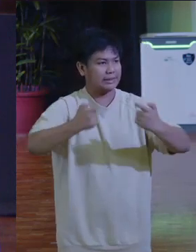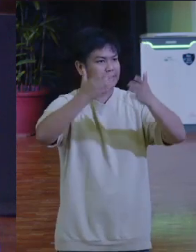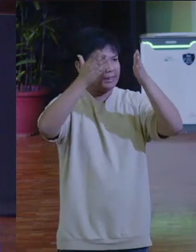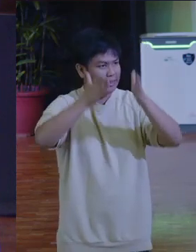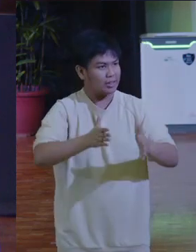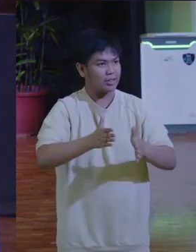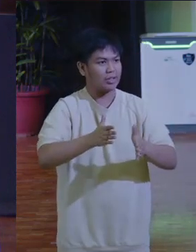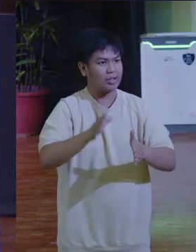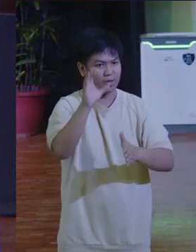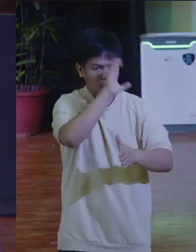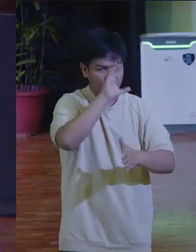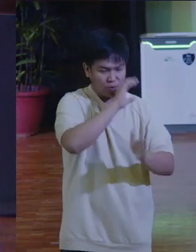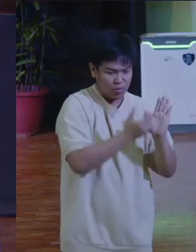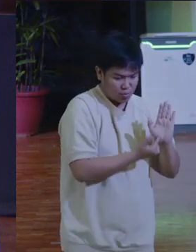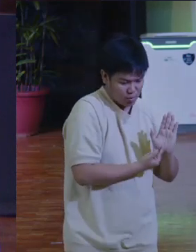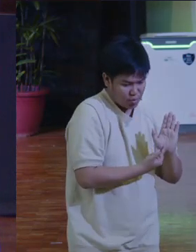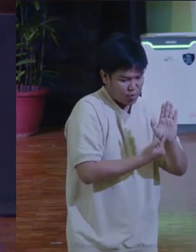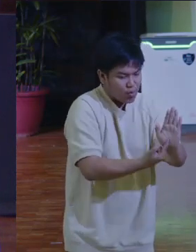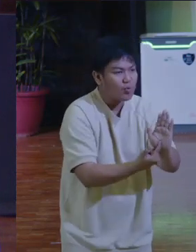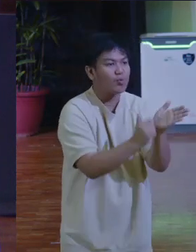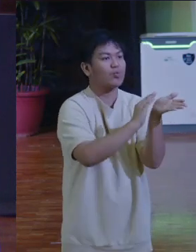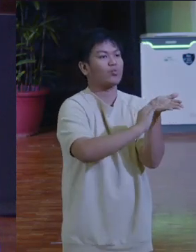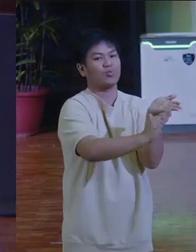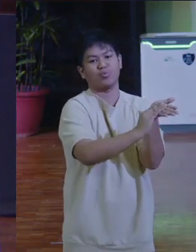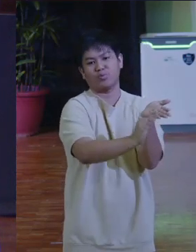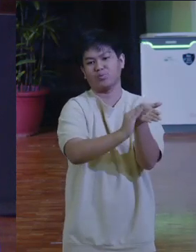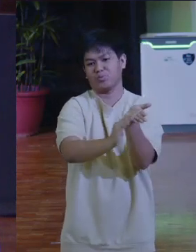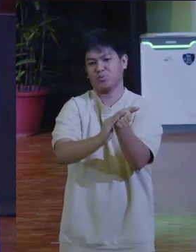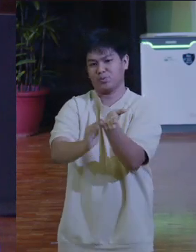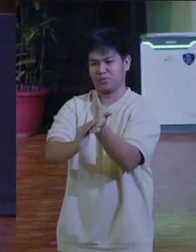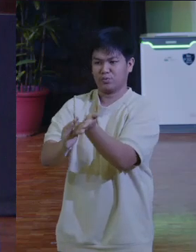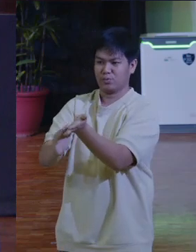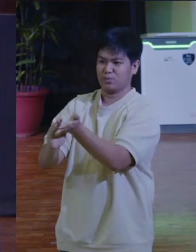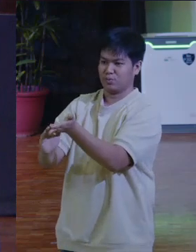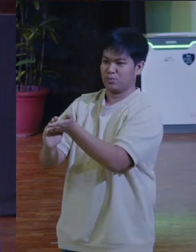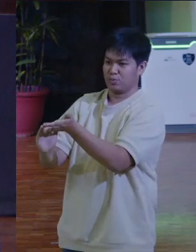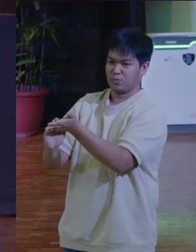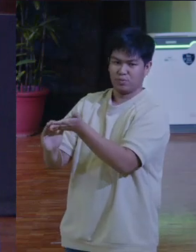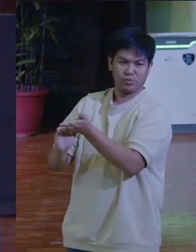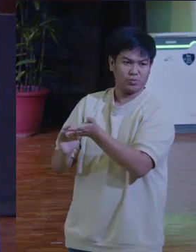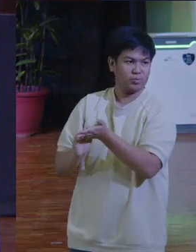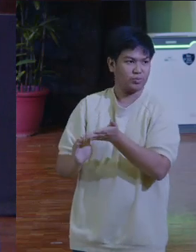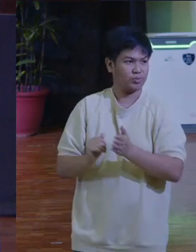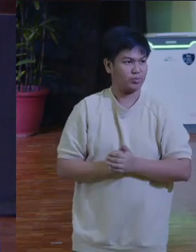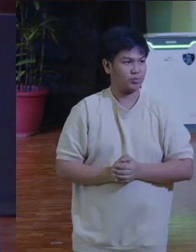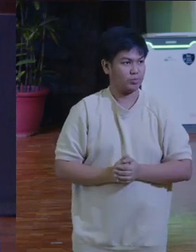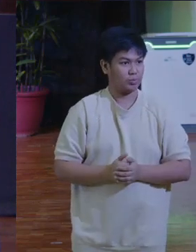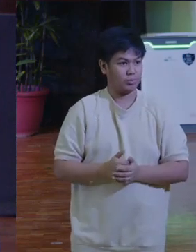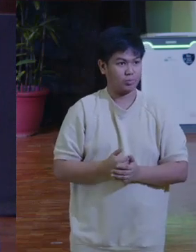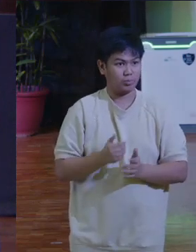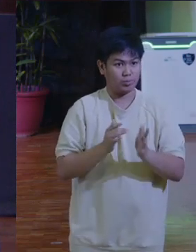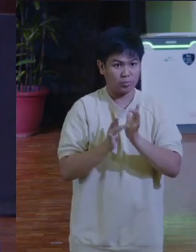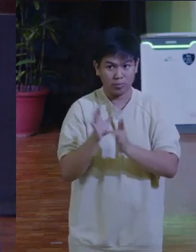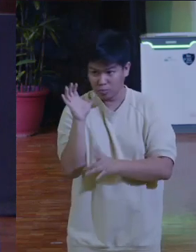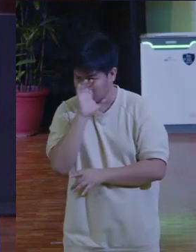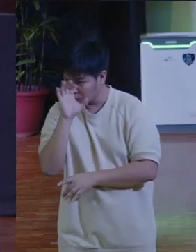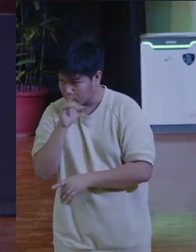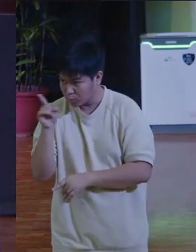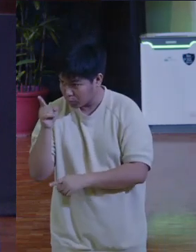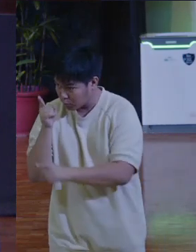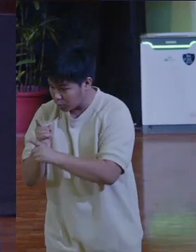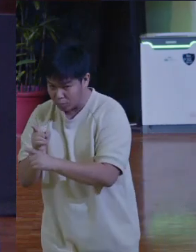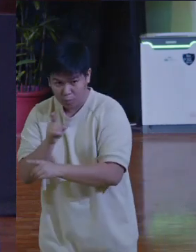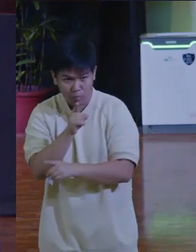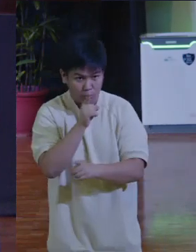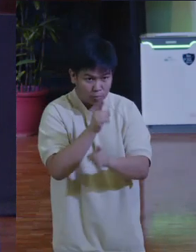ay dumating upang tawagin na manumbalik ang lahat ng mga makasalanan. Kaya siya nagbigay ng pangako sa